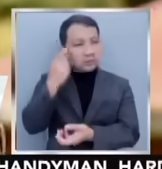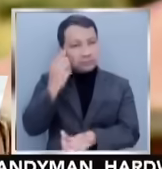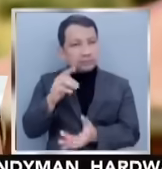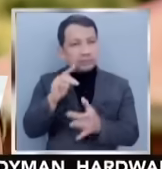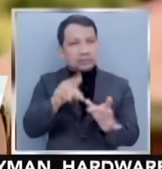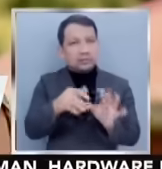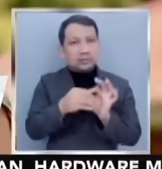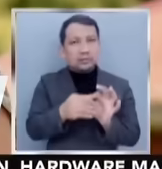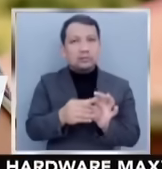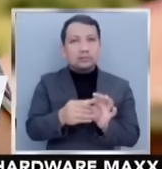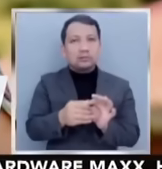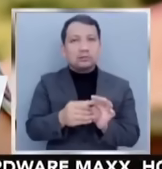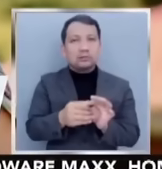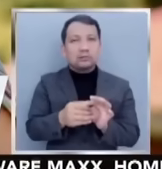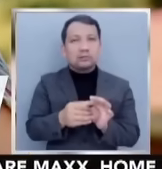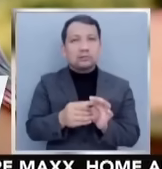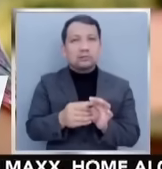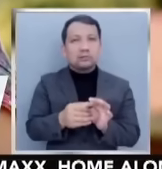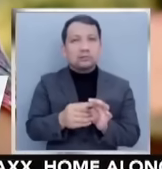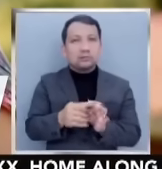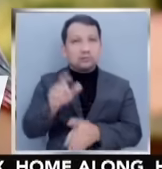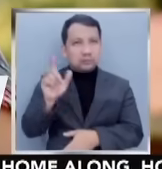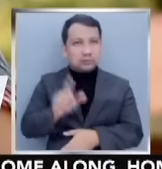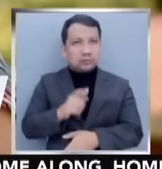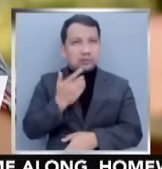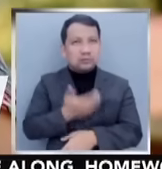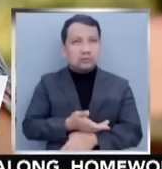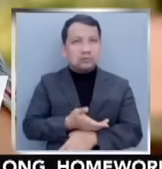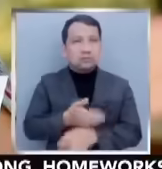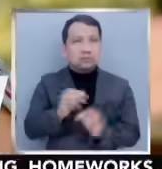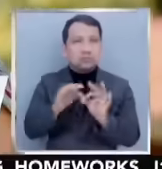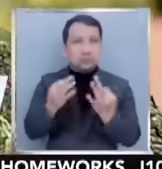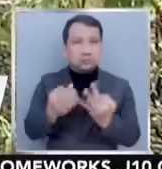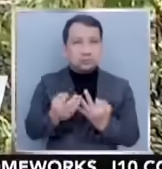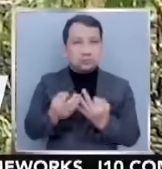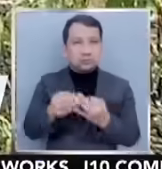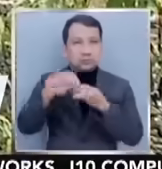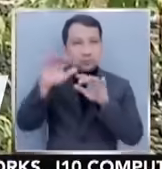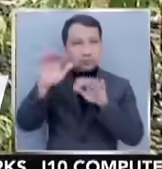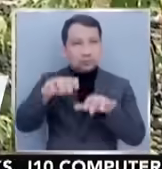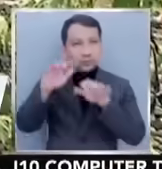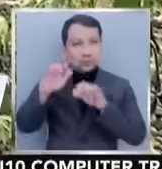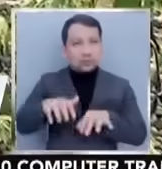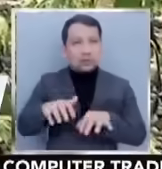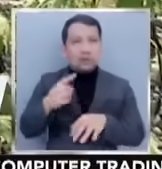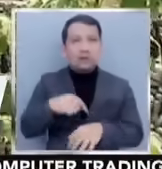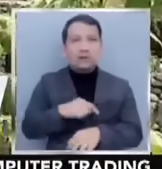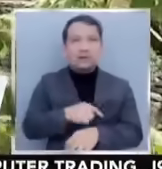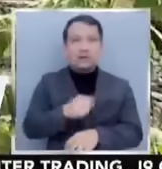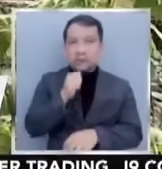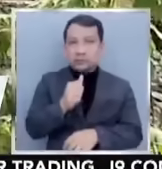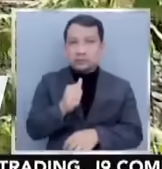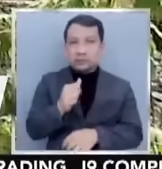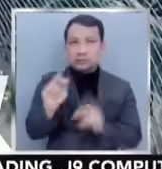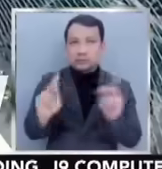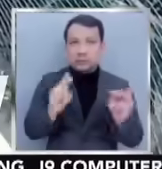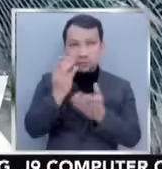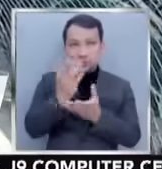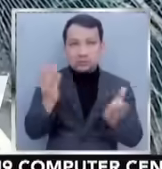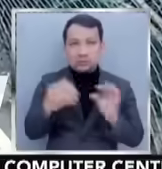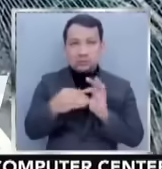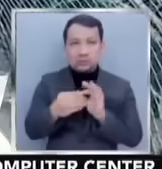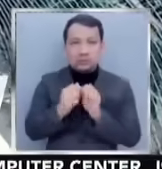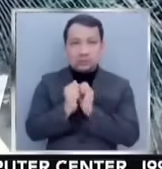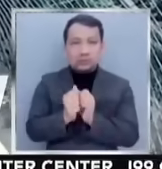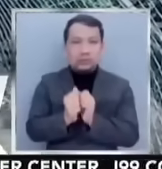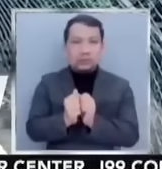parang may mabawasan naman ang anak ko, ganun, o kamag-anak ko dahil sa Baguio. Hindi lang ang mga residente ang apektado dahil